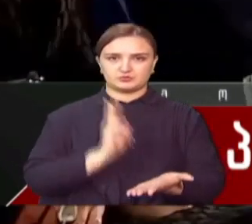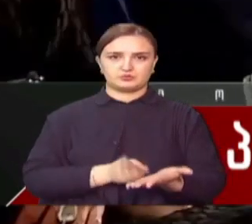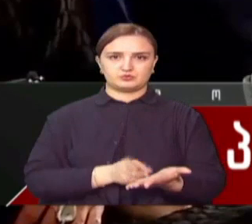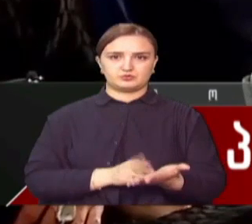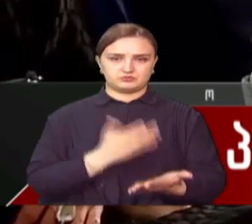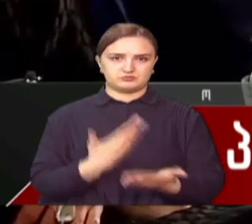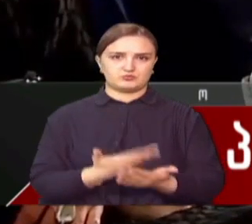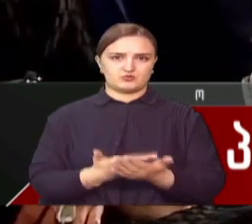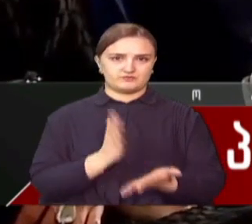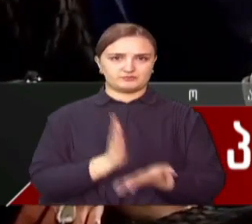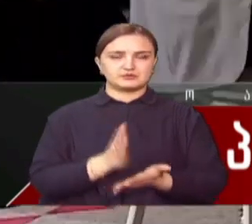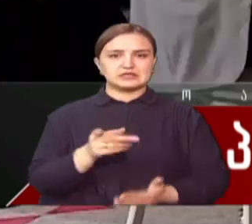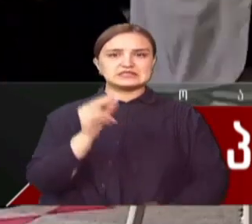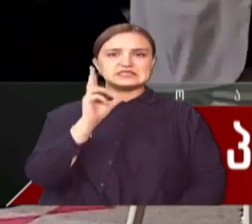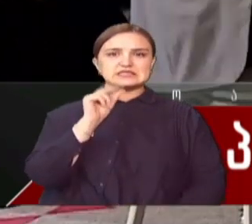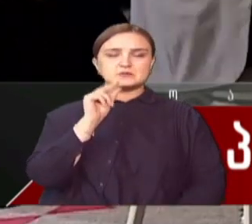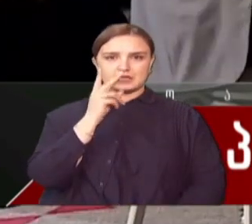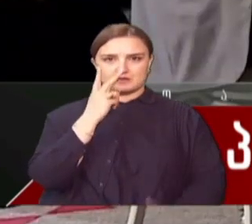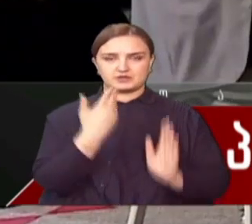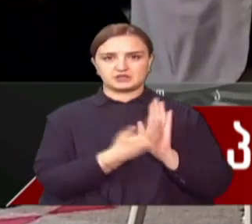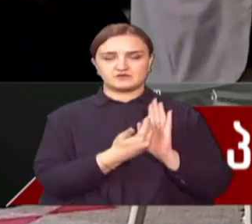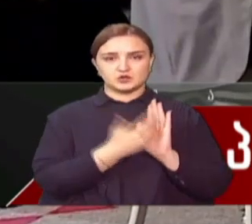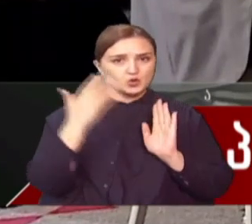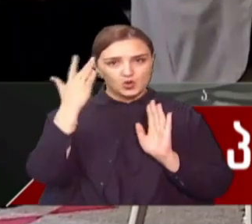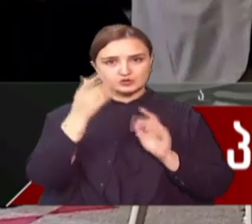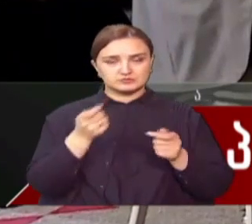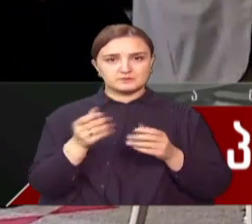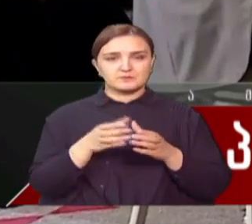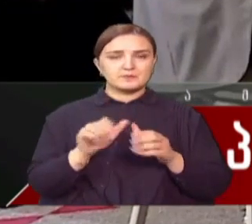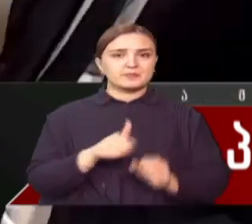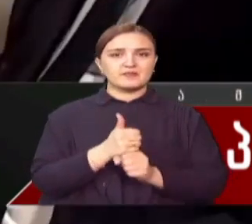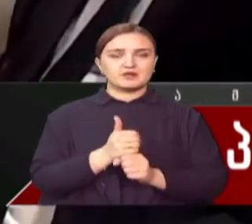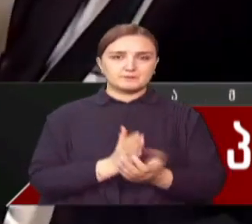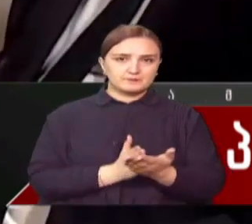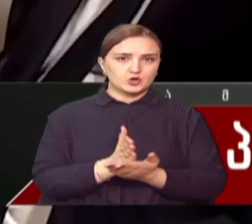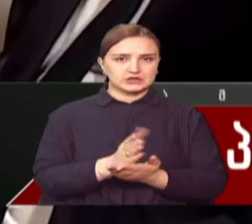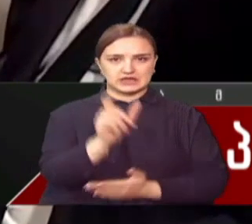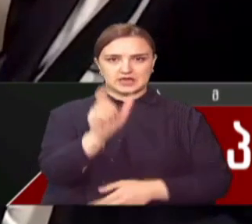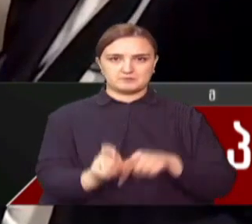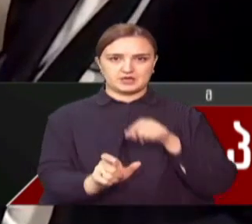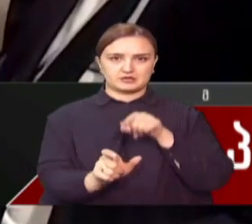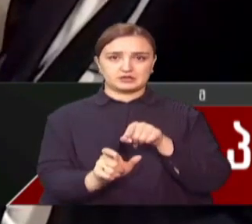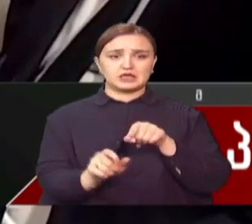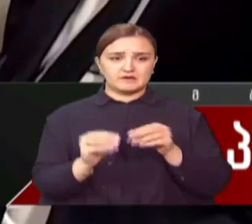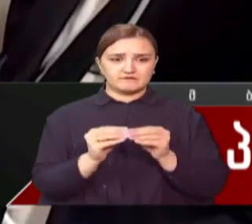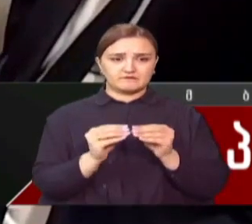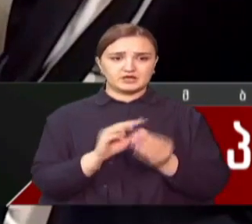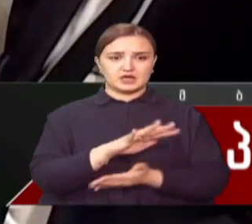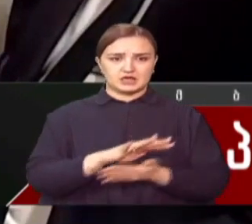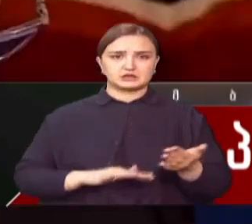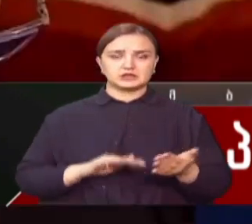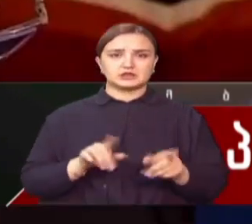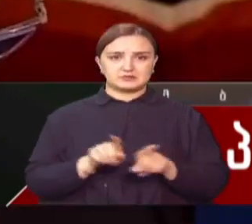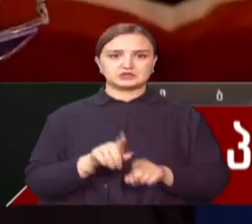ციფრებში გამოხატული, რომ ამ შემთხვევაში მართველი პარტიის მთავარი პრიორიტეტი არის ადამიანი და ეს ასეც გაგრძელდება. ასეთი